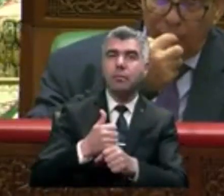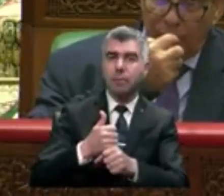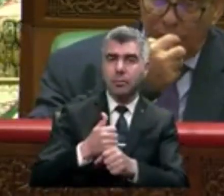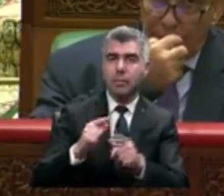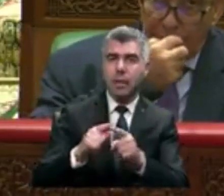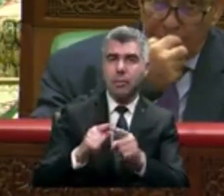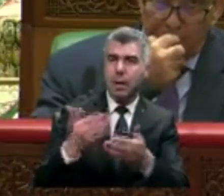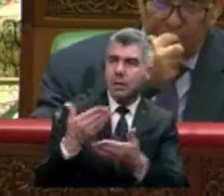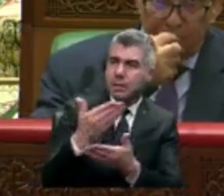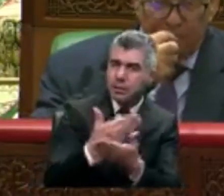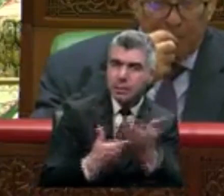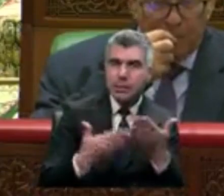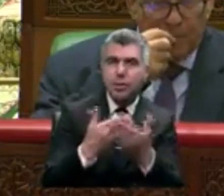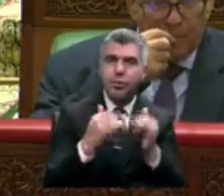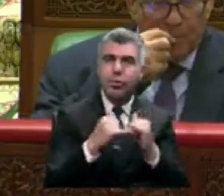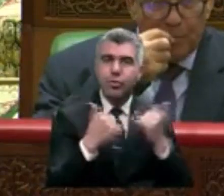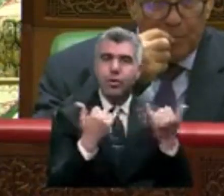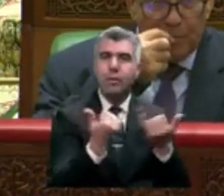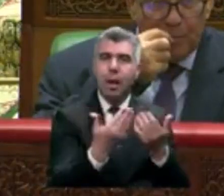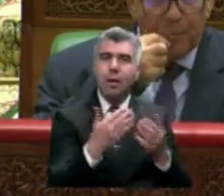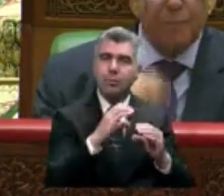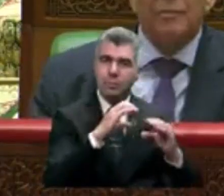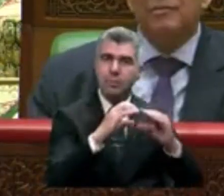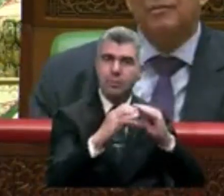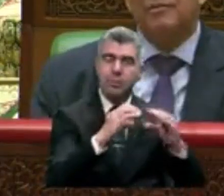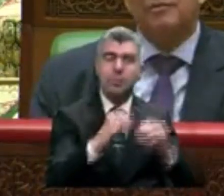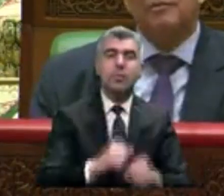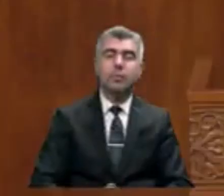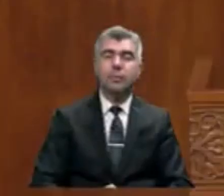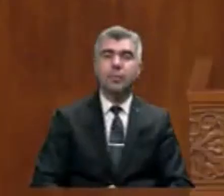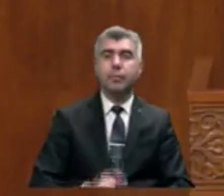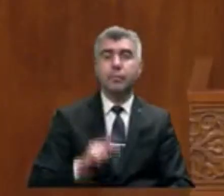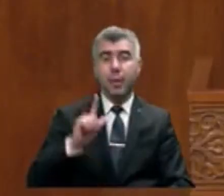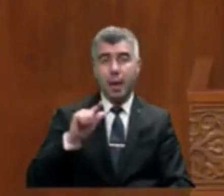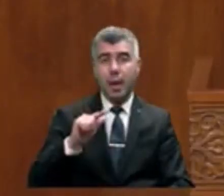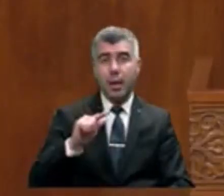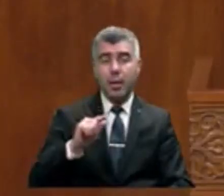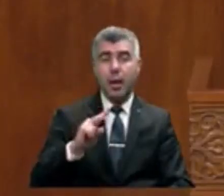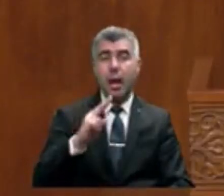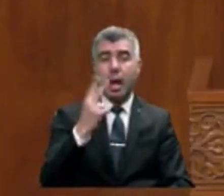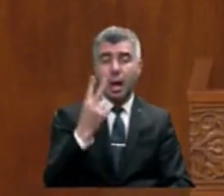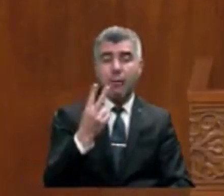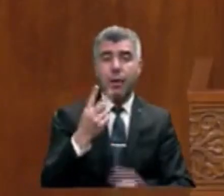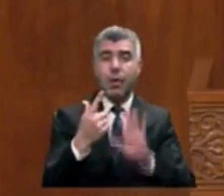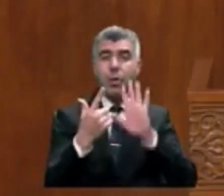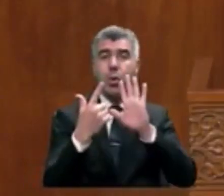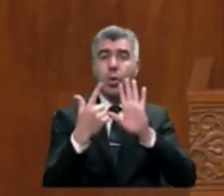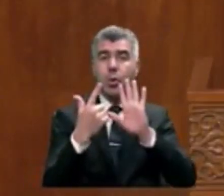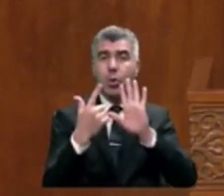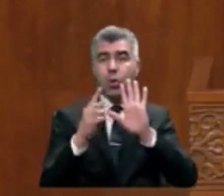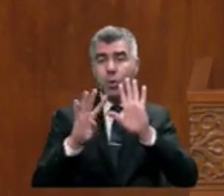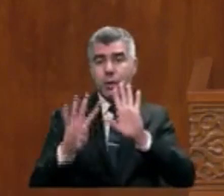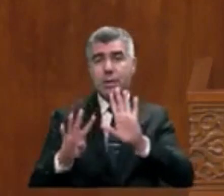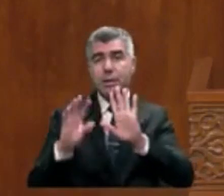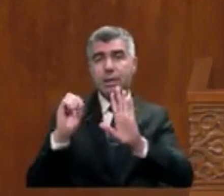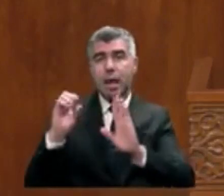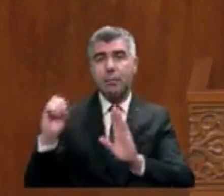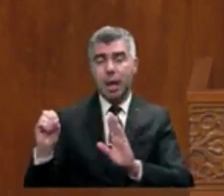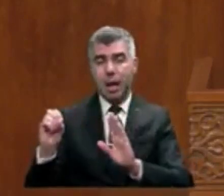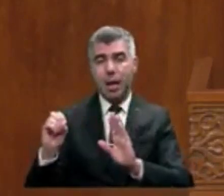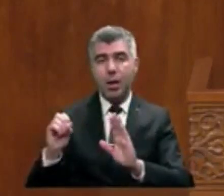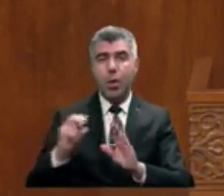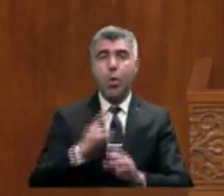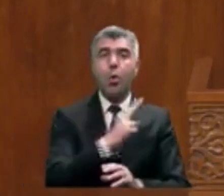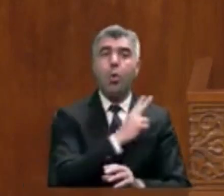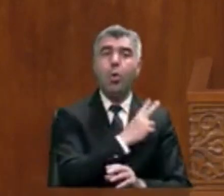اللقاءات السالفه فيها عندنا 2700 2900 استاذ